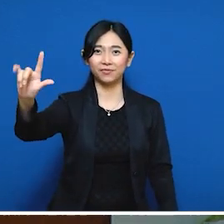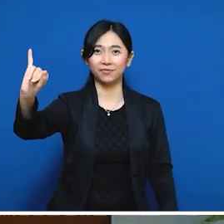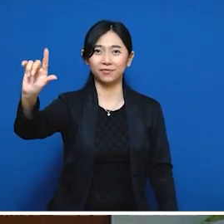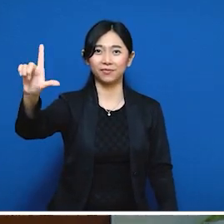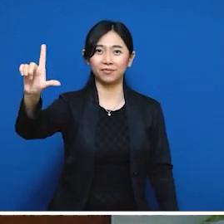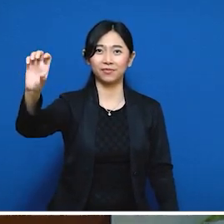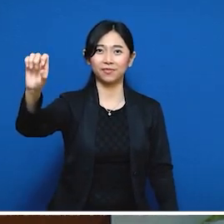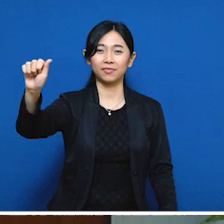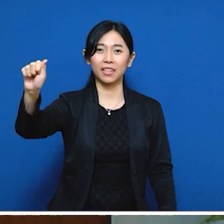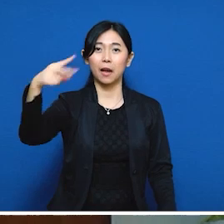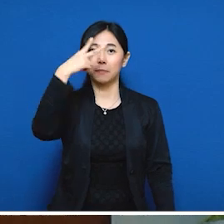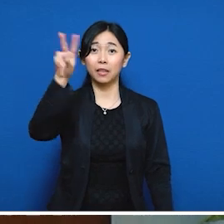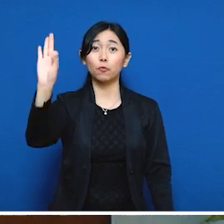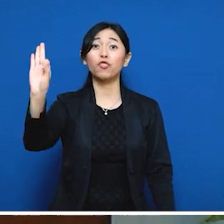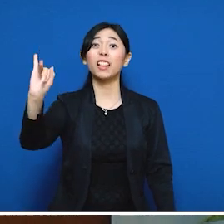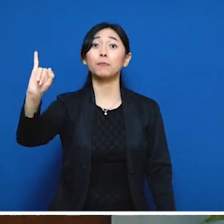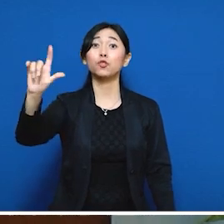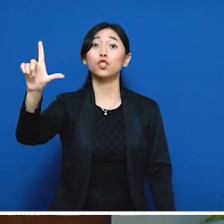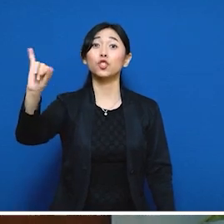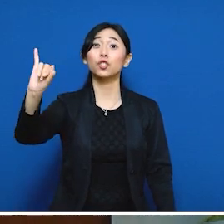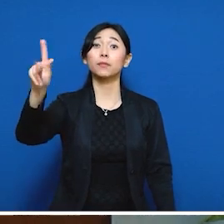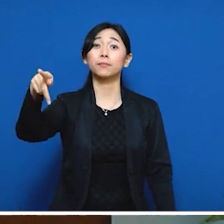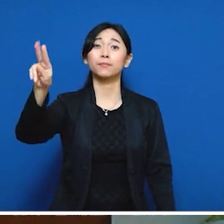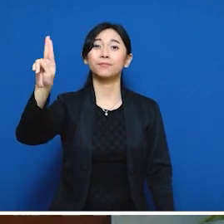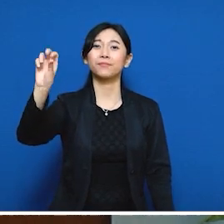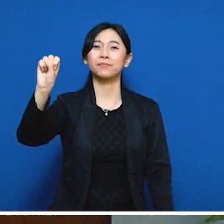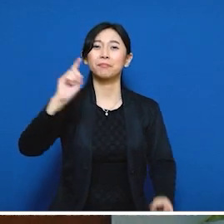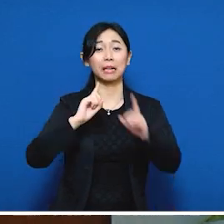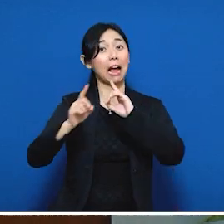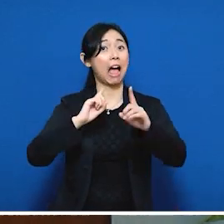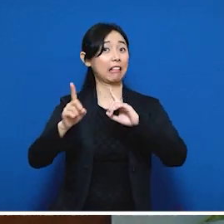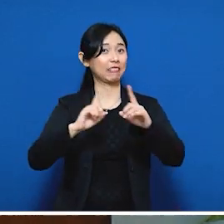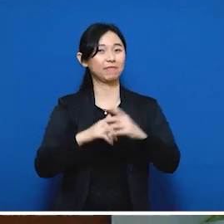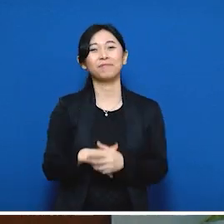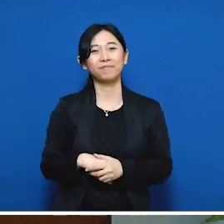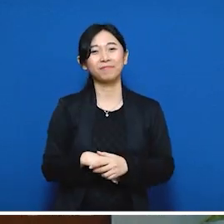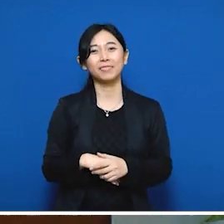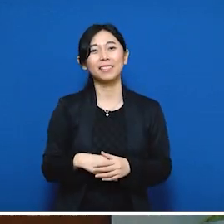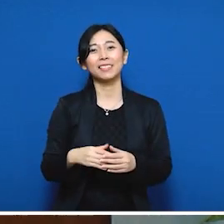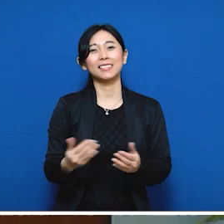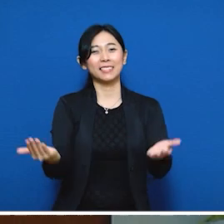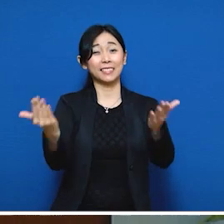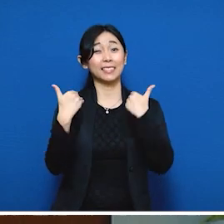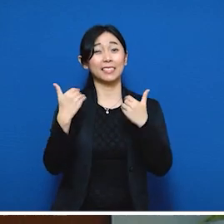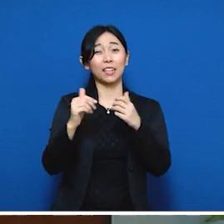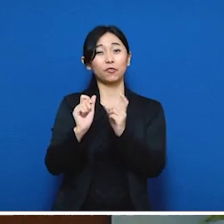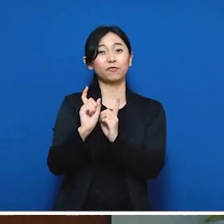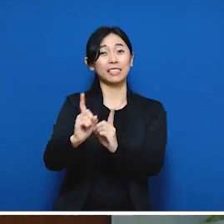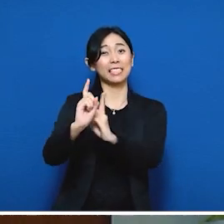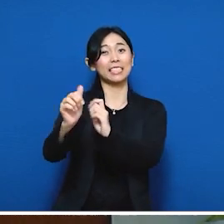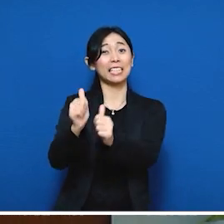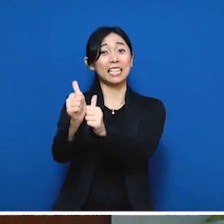Ia bertemu dengan Filipus dan berkata kepadanya, "Ikutlah aku."